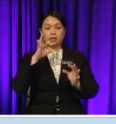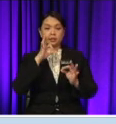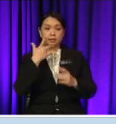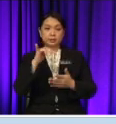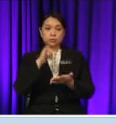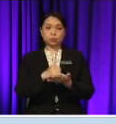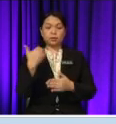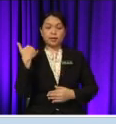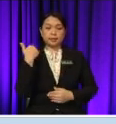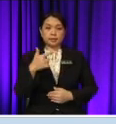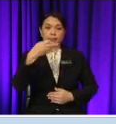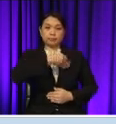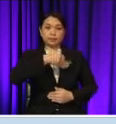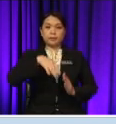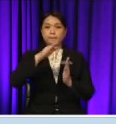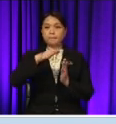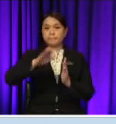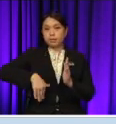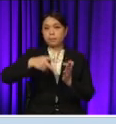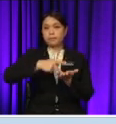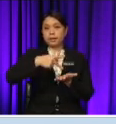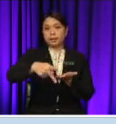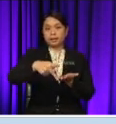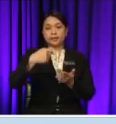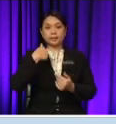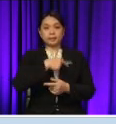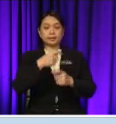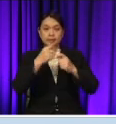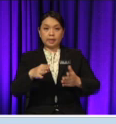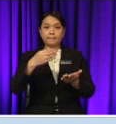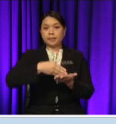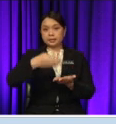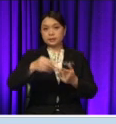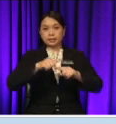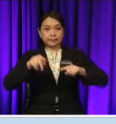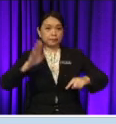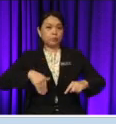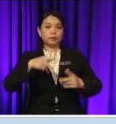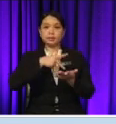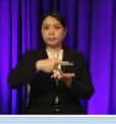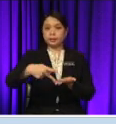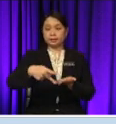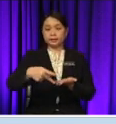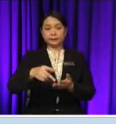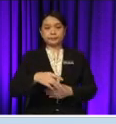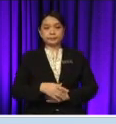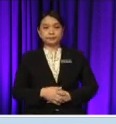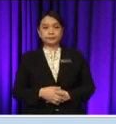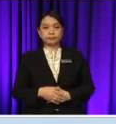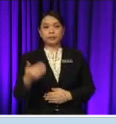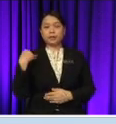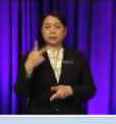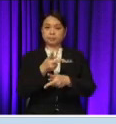ini adalah belanja belum bayar kita perlu tolak ada dua faedah yaitu faedah untuk pinjaman bank